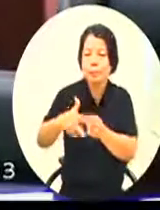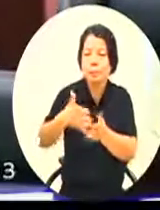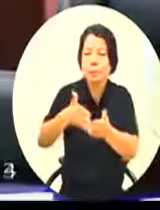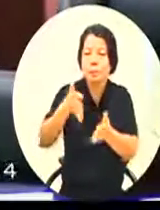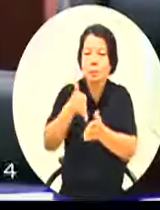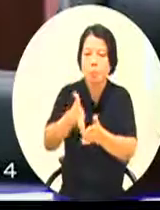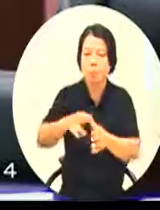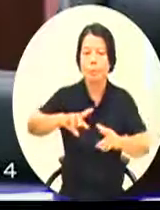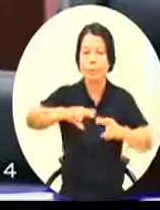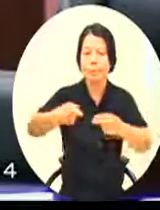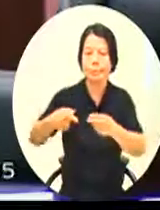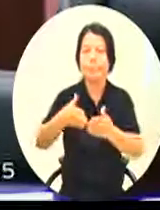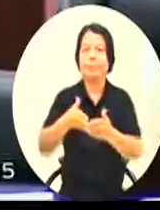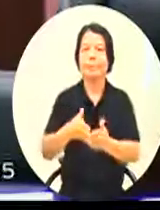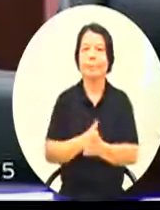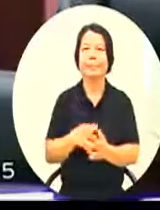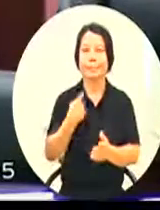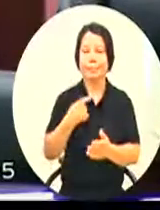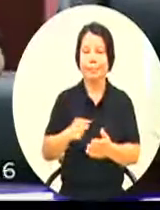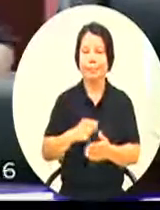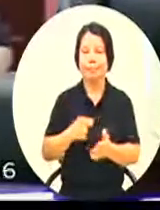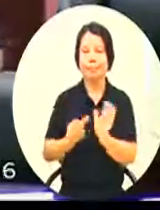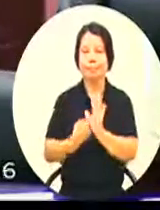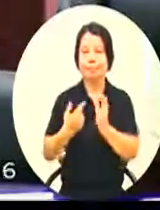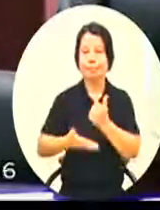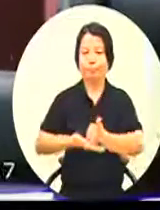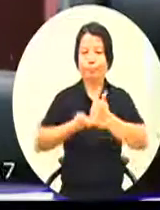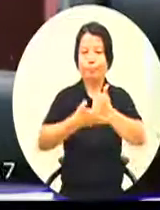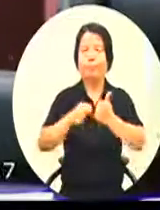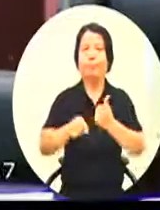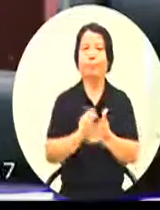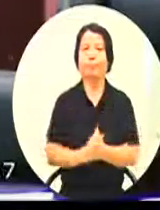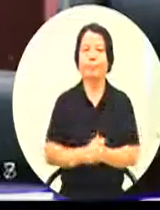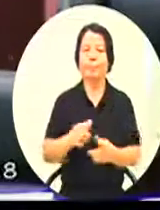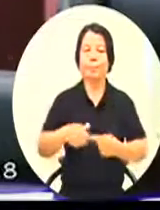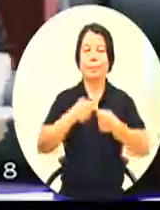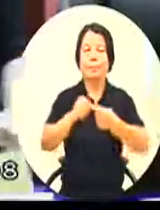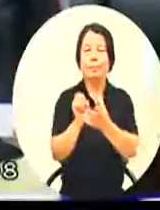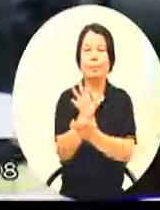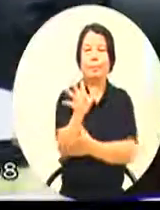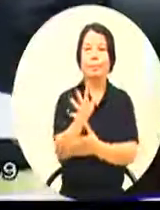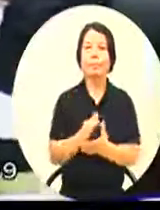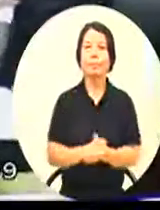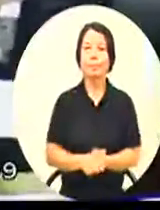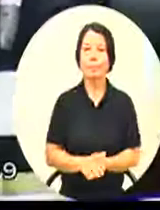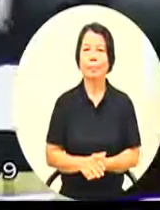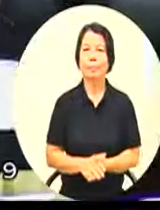吗？表示我的尊重。那我们先把第一个简报档放出来。